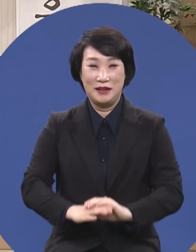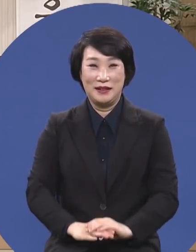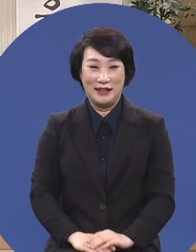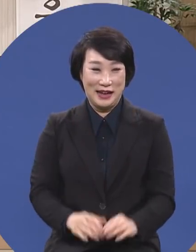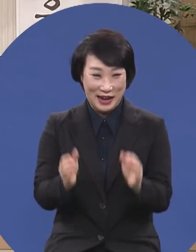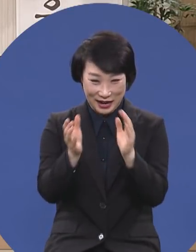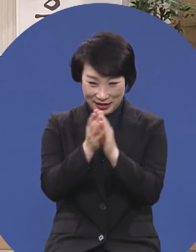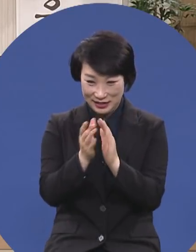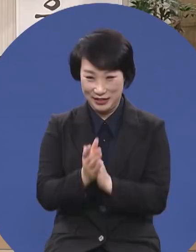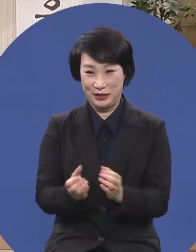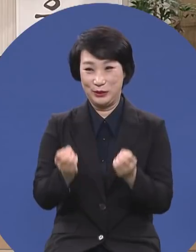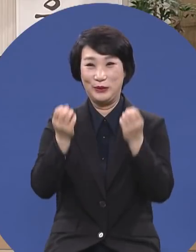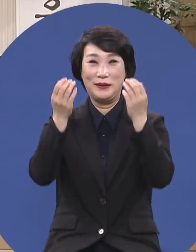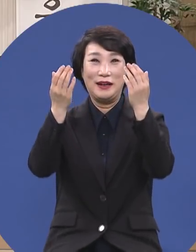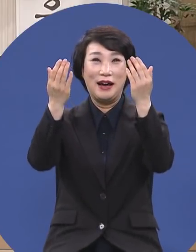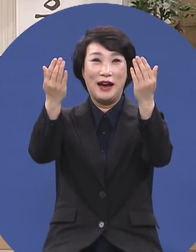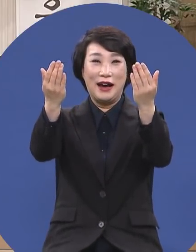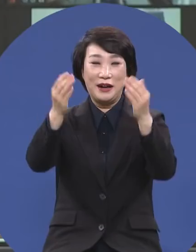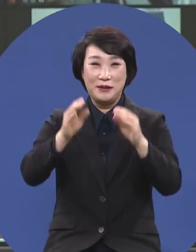할렐루야.